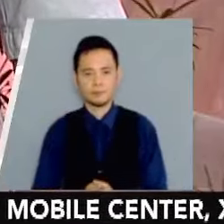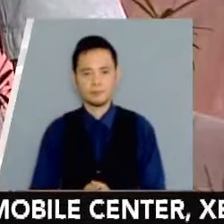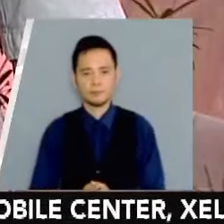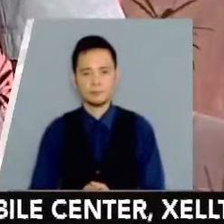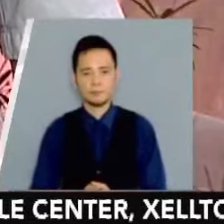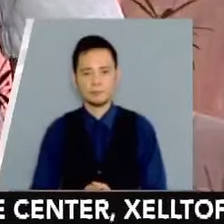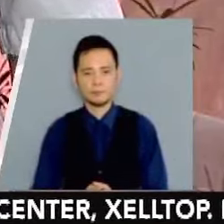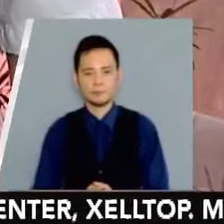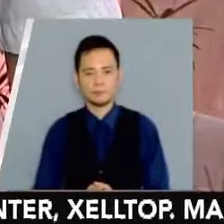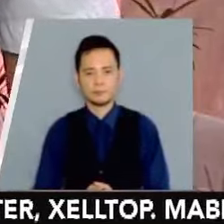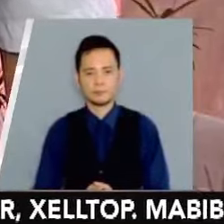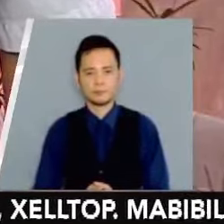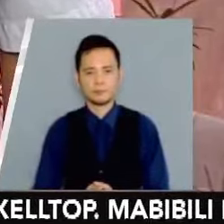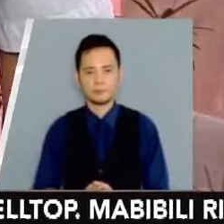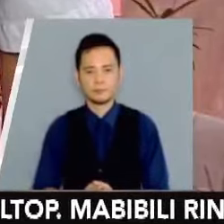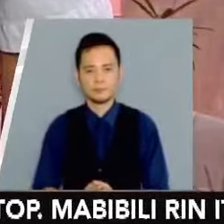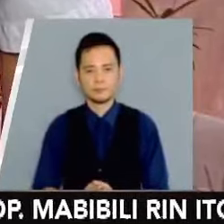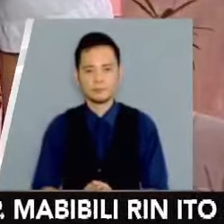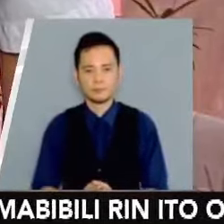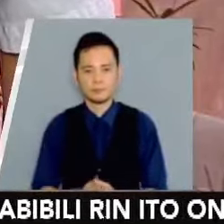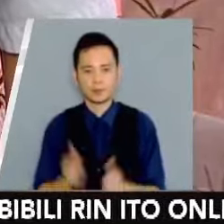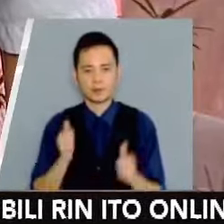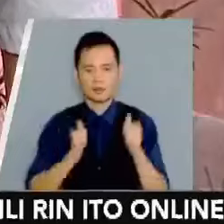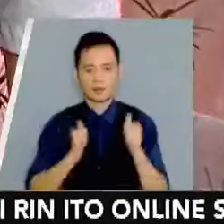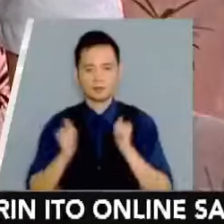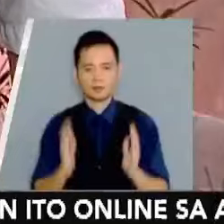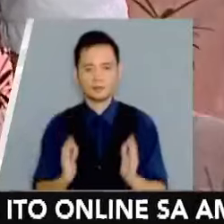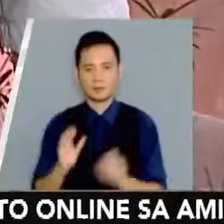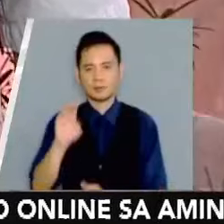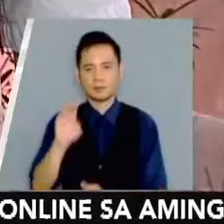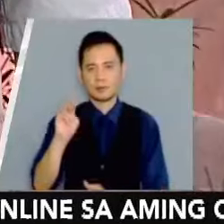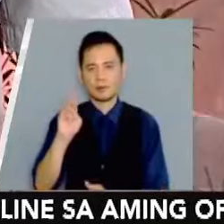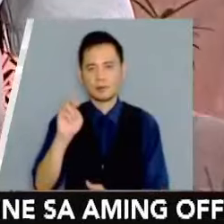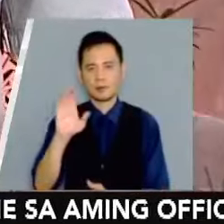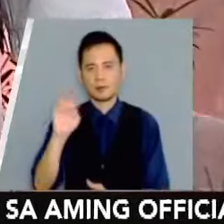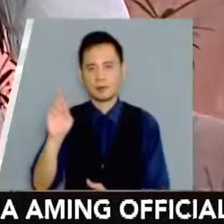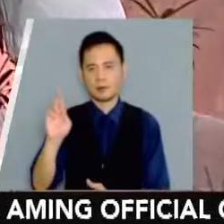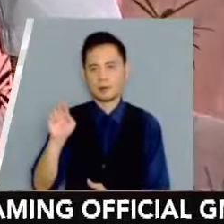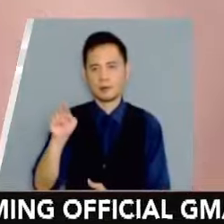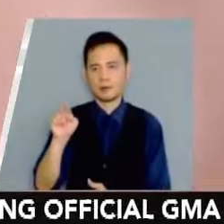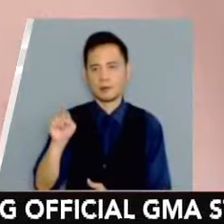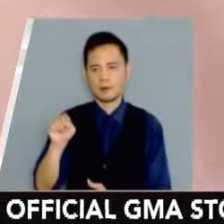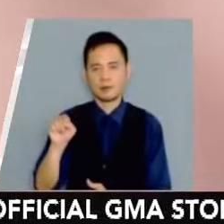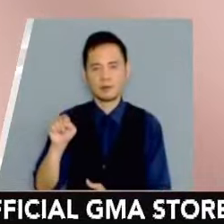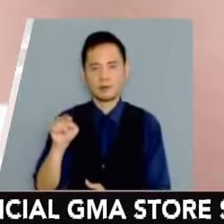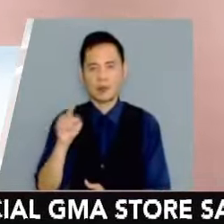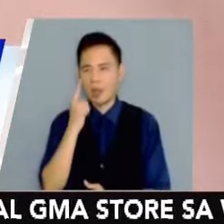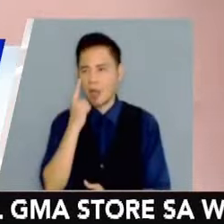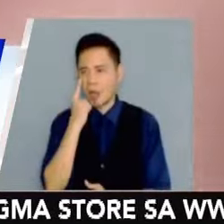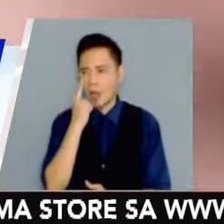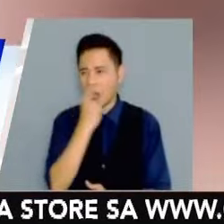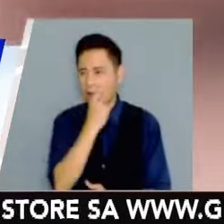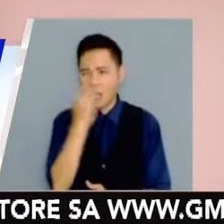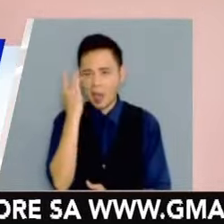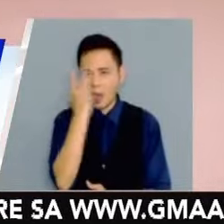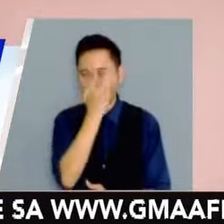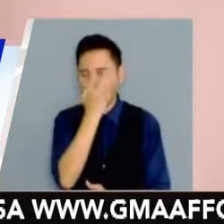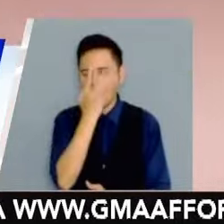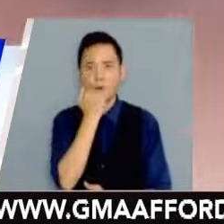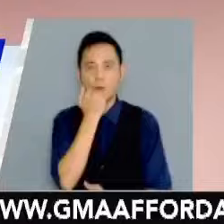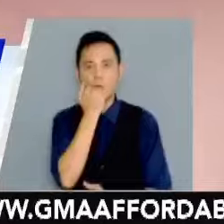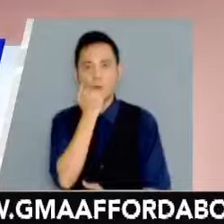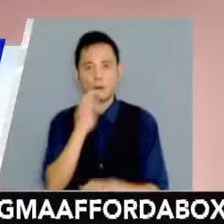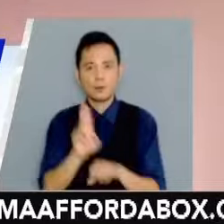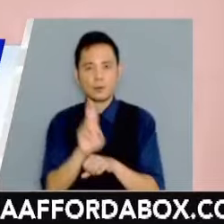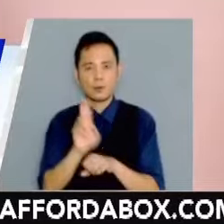Samantala, nagbabala ang aktres na si Maricar Reyes tungkol sa maling paggamit ng contact lenses. Sa trending TikTok video, ikinwento ni Maricar